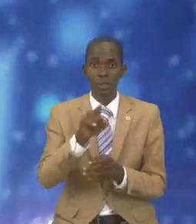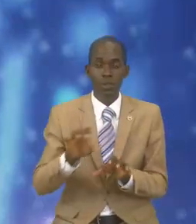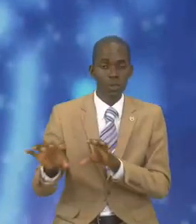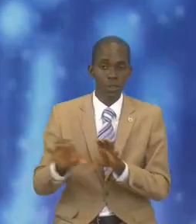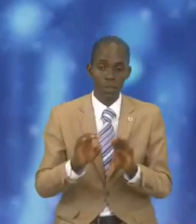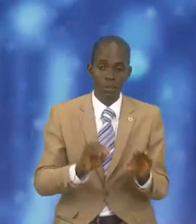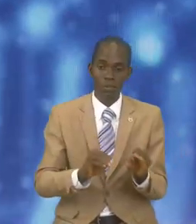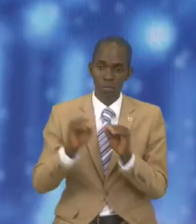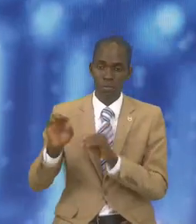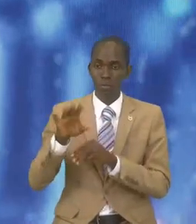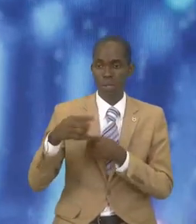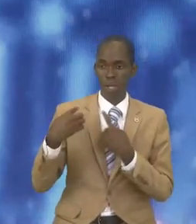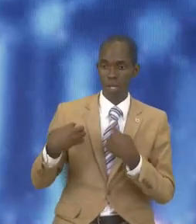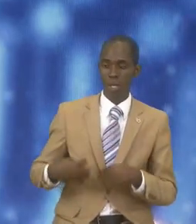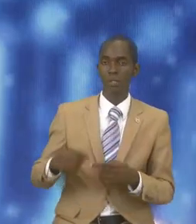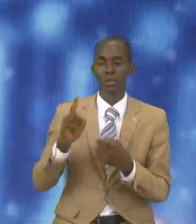de comprendre,